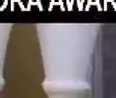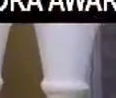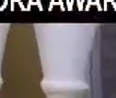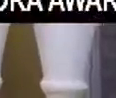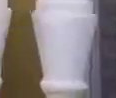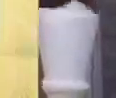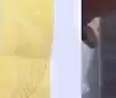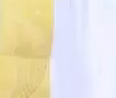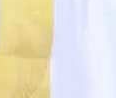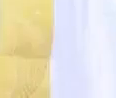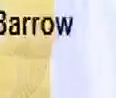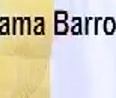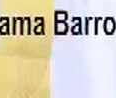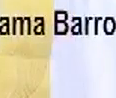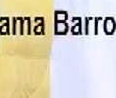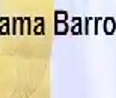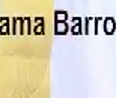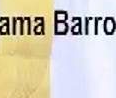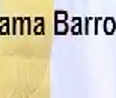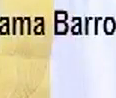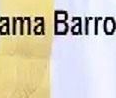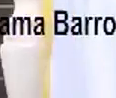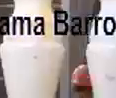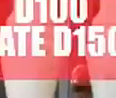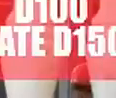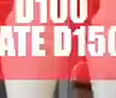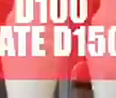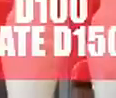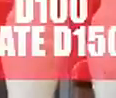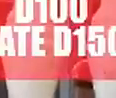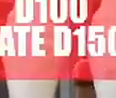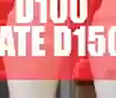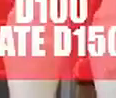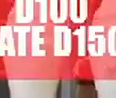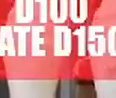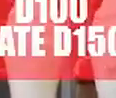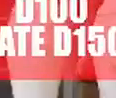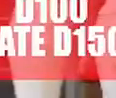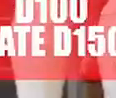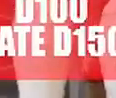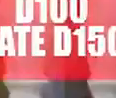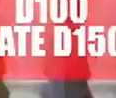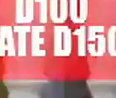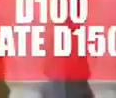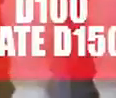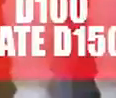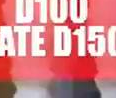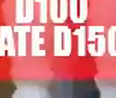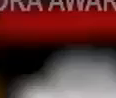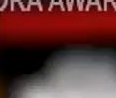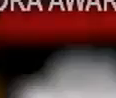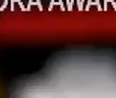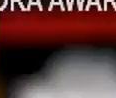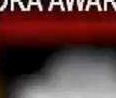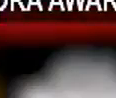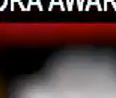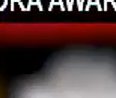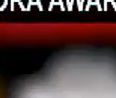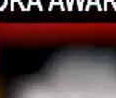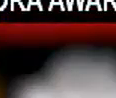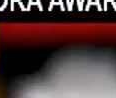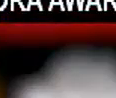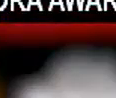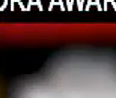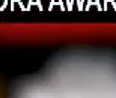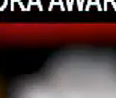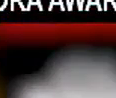baruti anala numo nyo first lady Fatma baba ye nyim ben kere sika ya ditel la ka ke nyaton ko Amadou Kora wo fanam